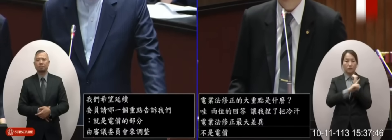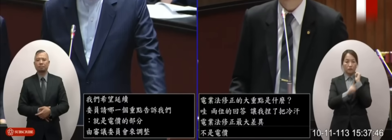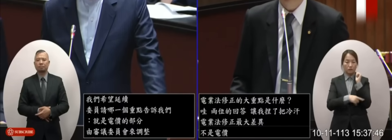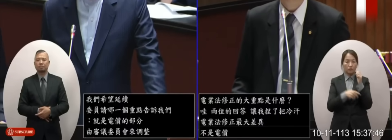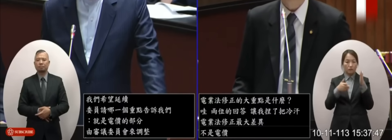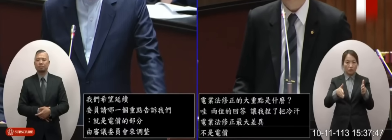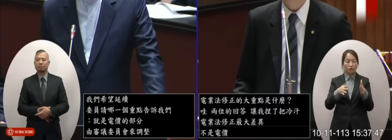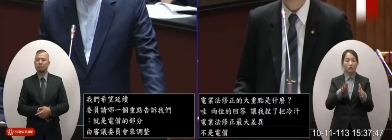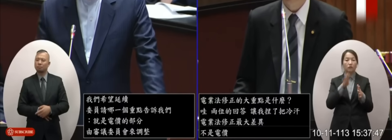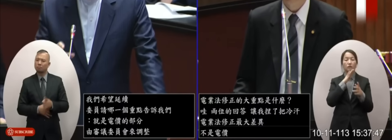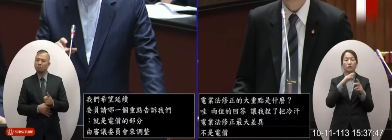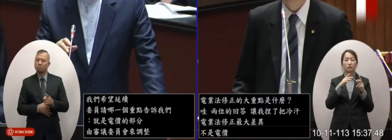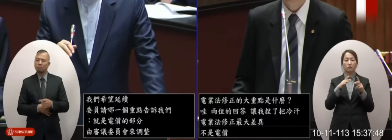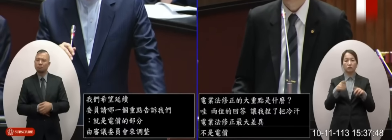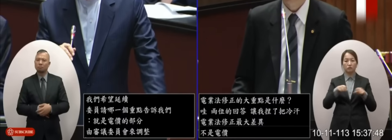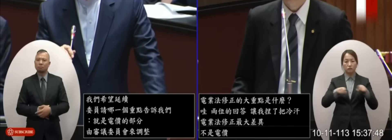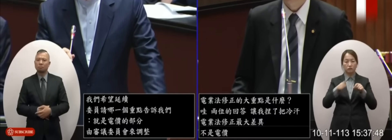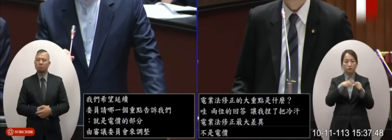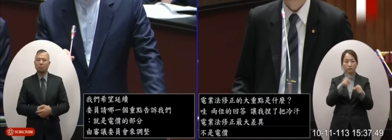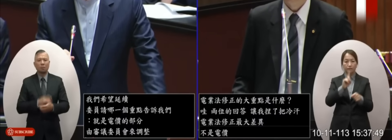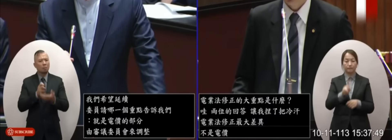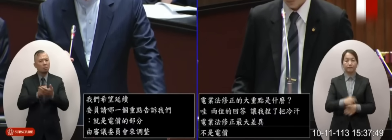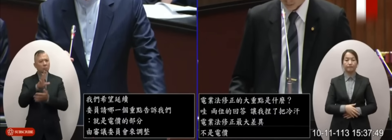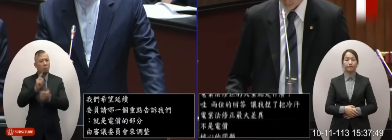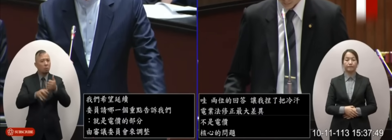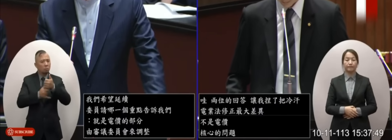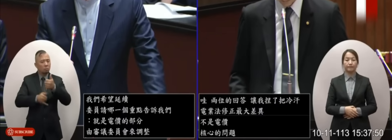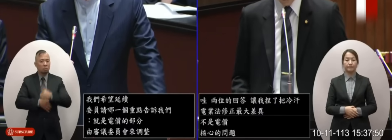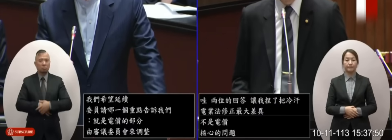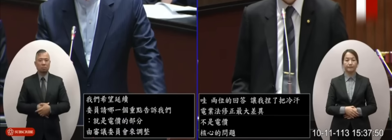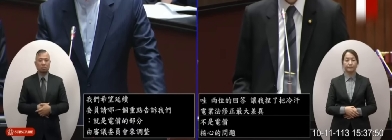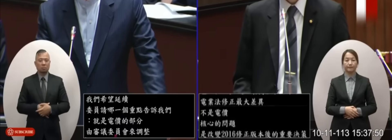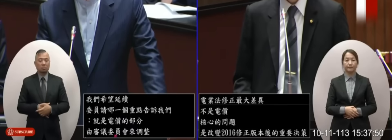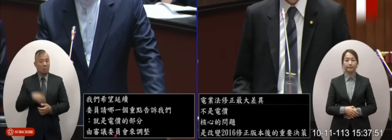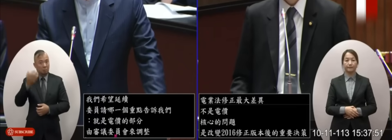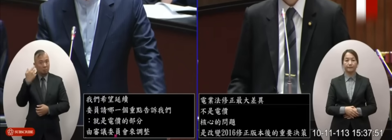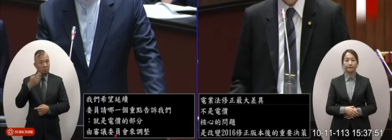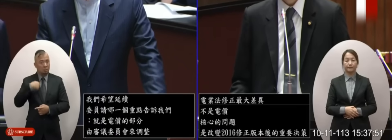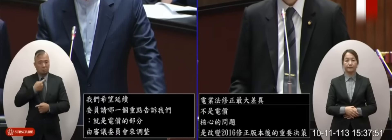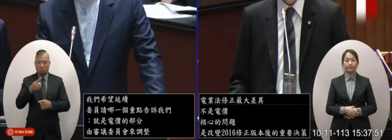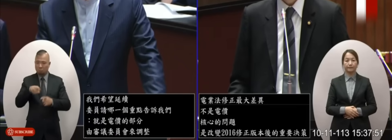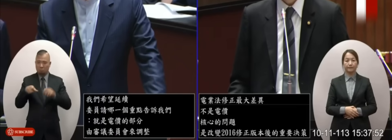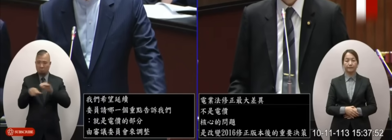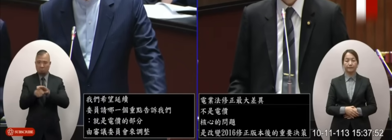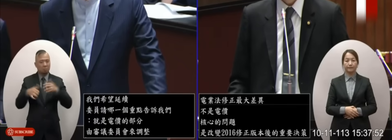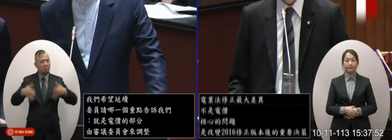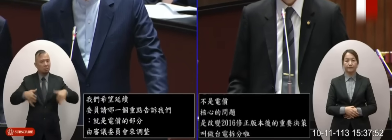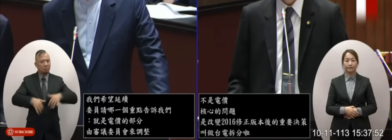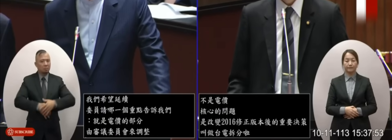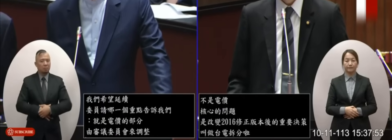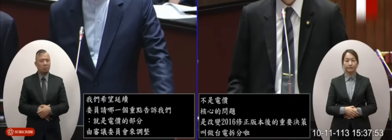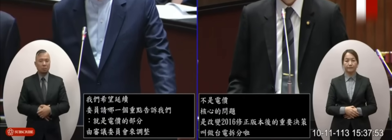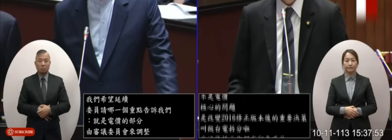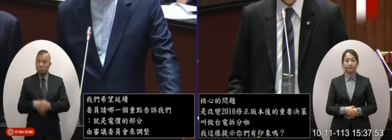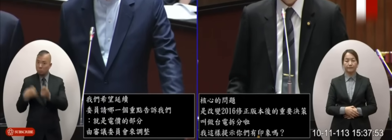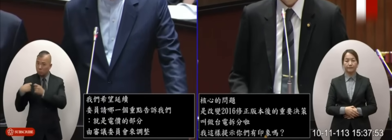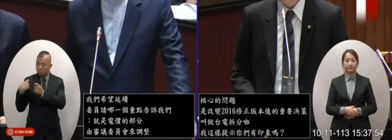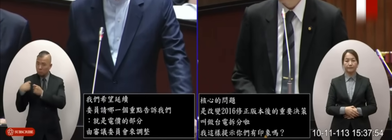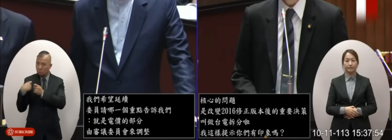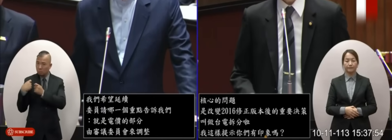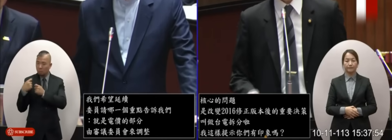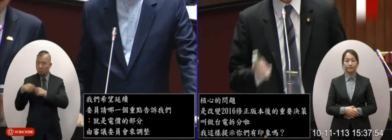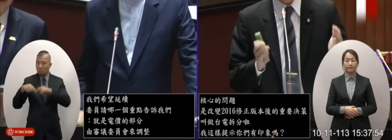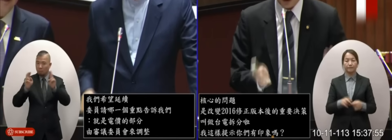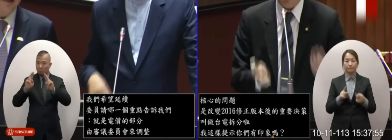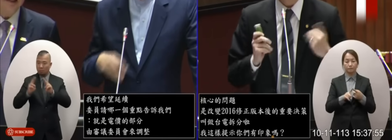能源政策的规划跟走向是什么？ 报告委员，那个时候我还没有进来， 那不是最近的， 没有进来这个 行政院、啊、不是最近的电力法、